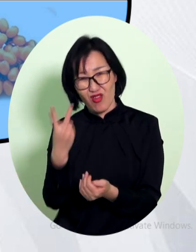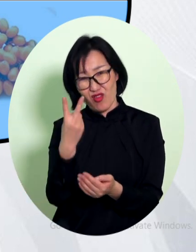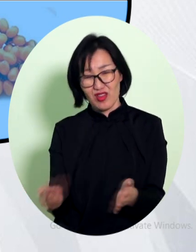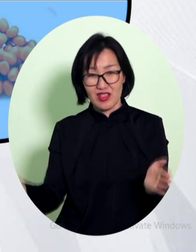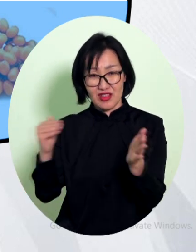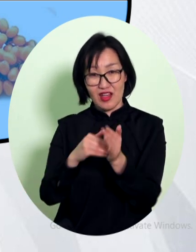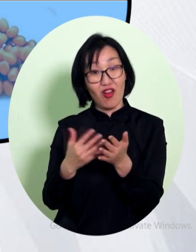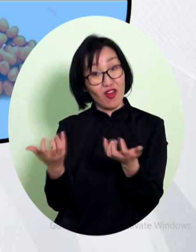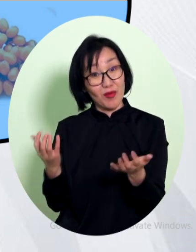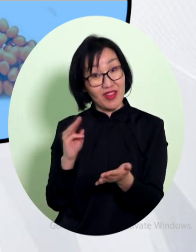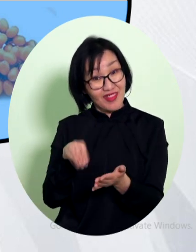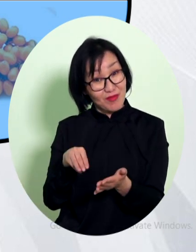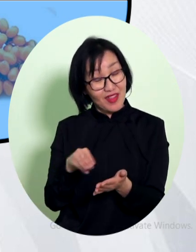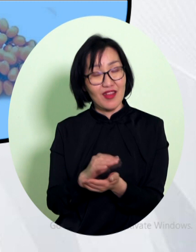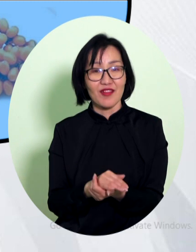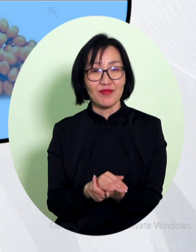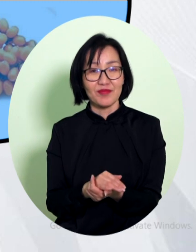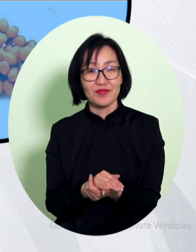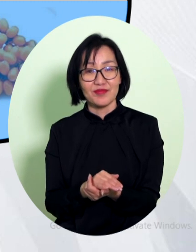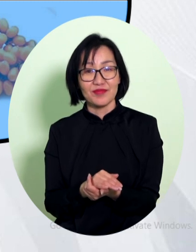2 дахин олон байна.